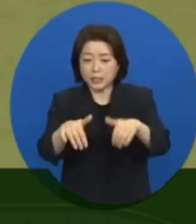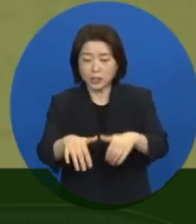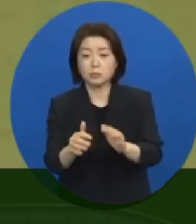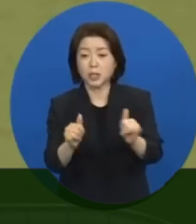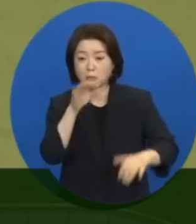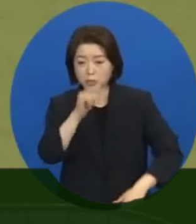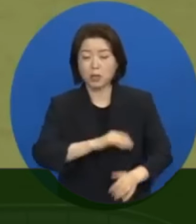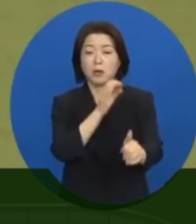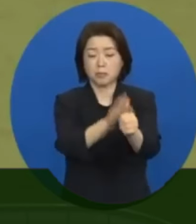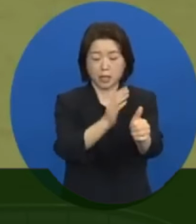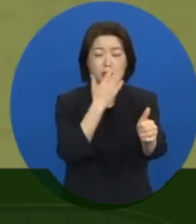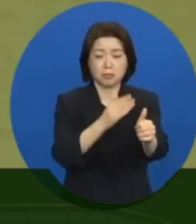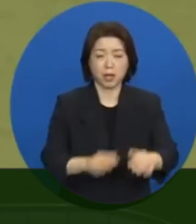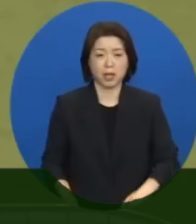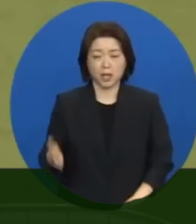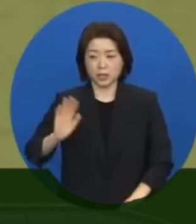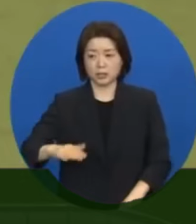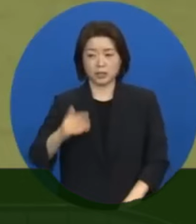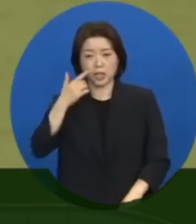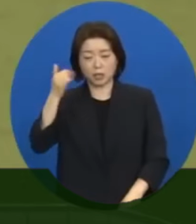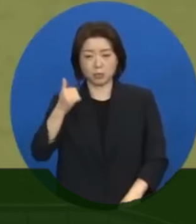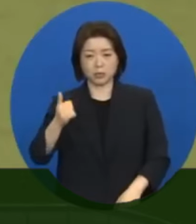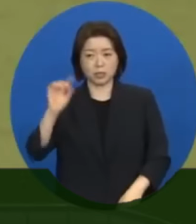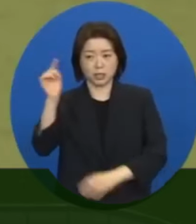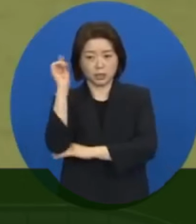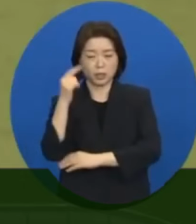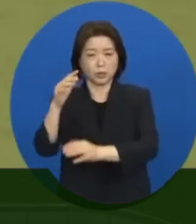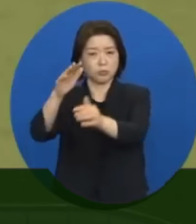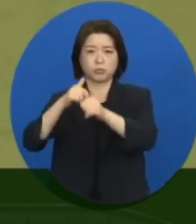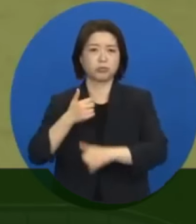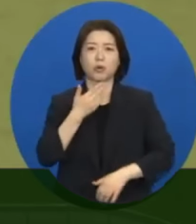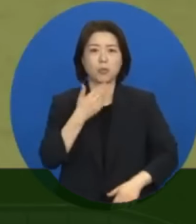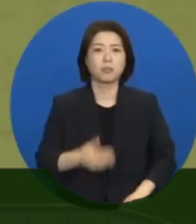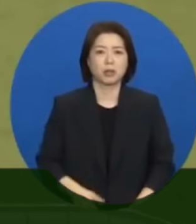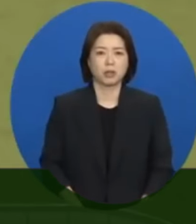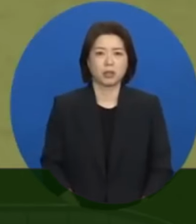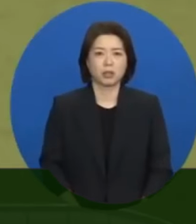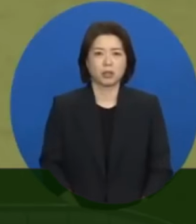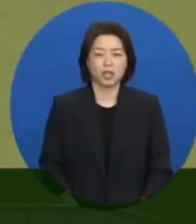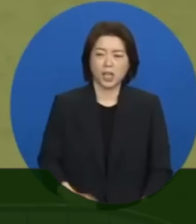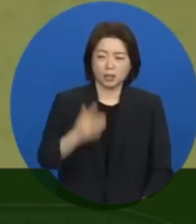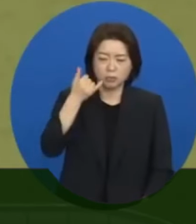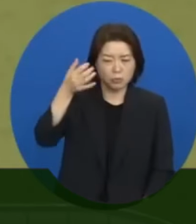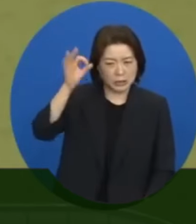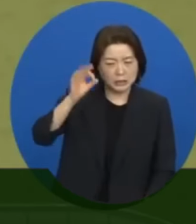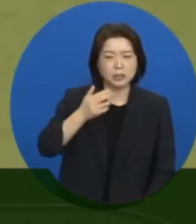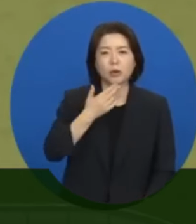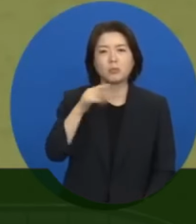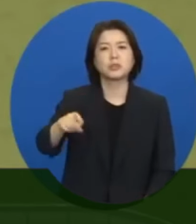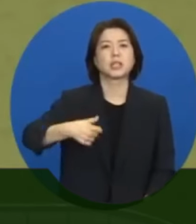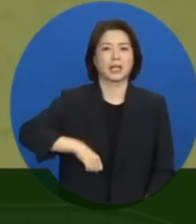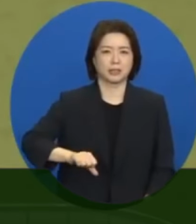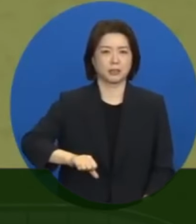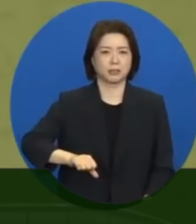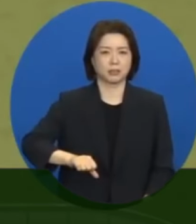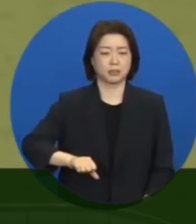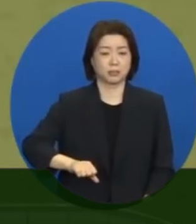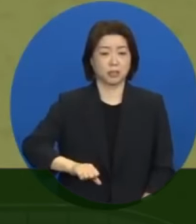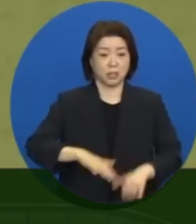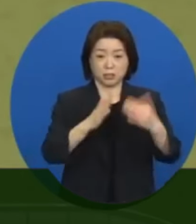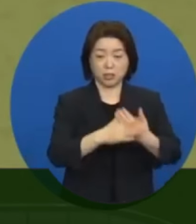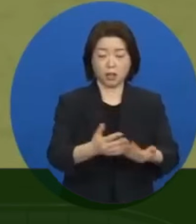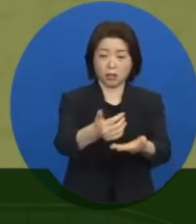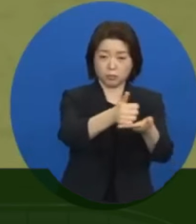있었어요 근데 아버지가 안 부른 거예요 다윗은 무슨 의미입니까 부모에게 전혀 인정받지 못한 아들 다